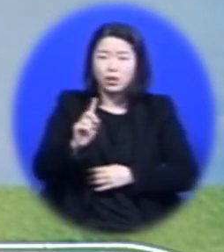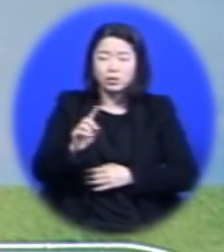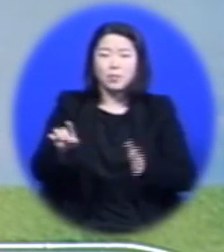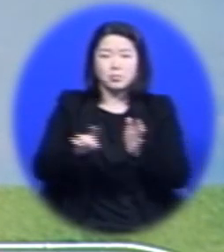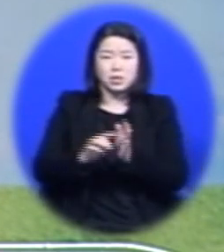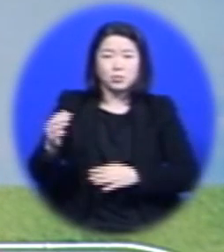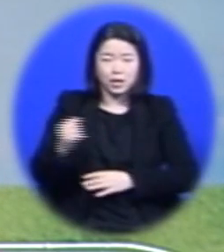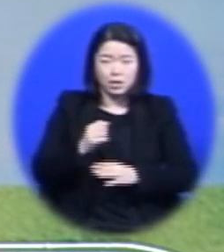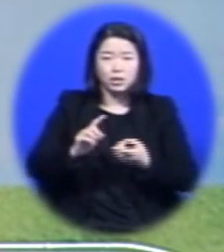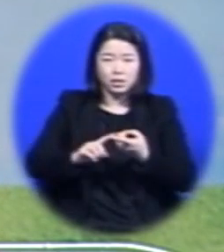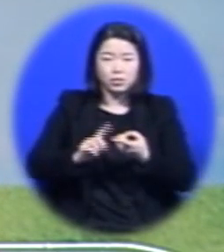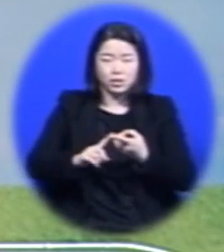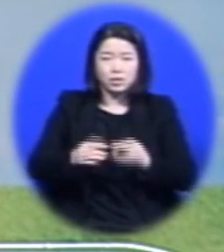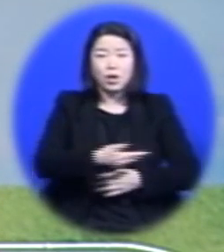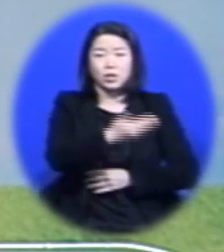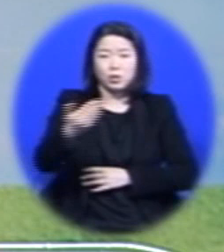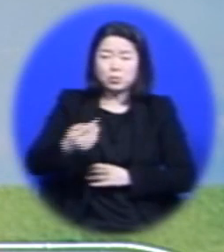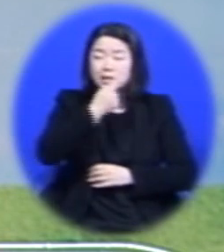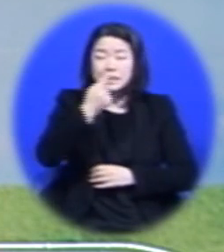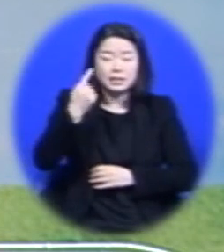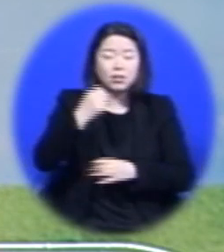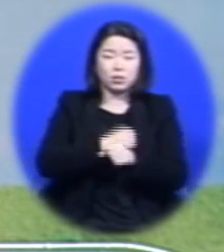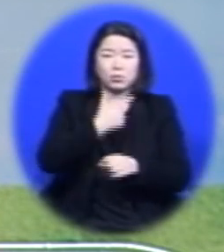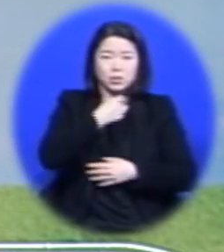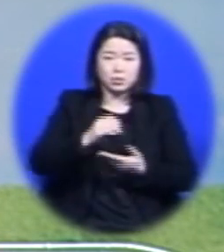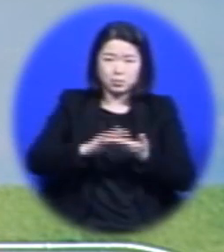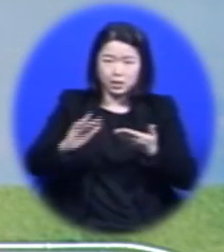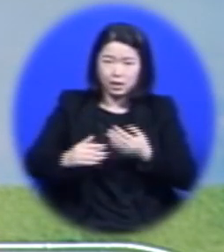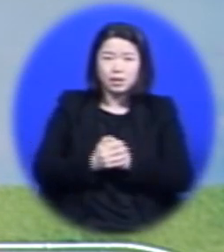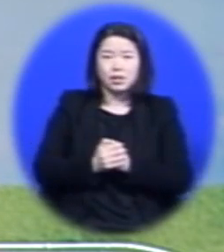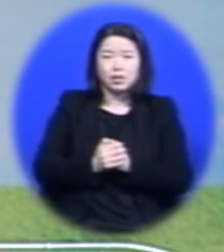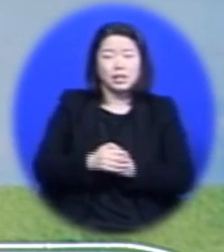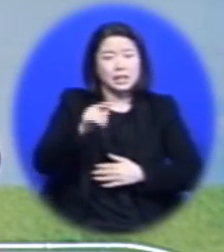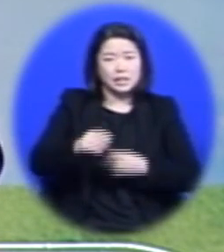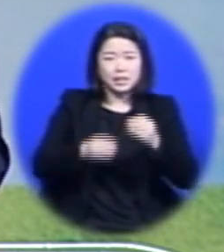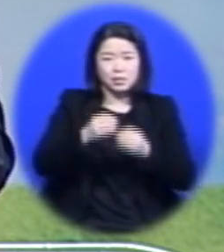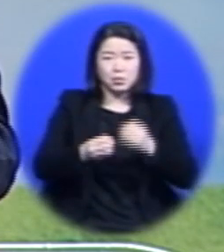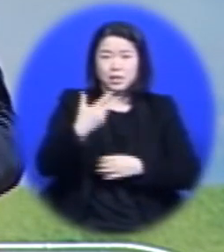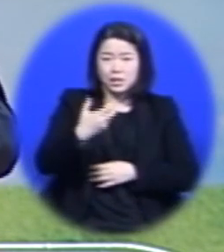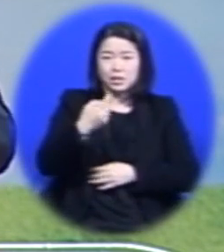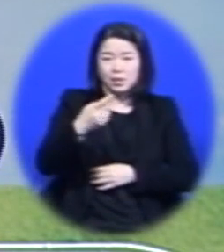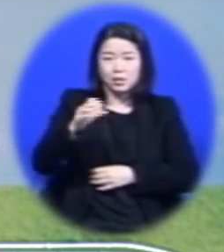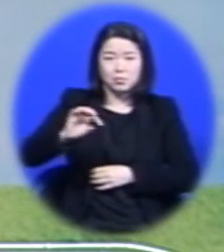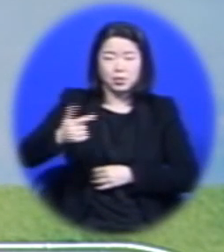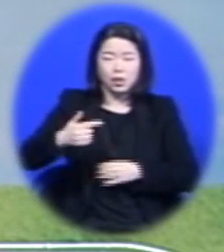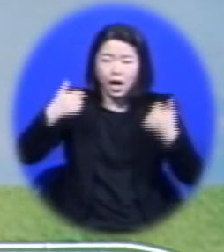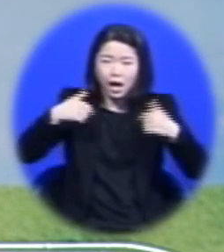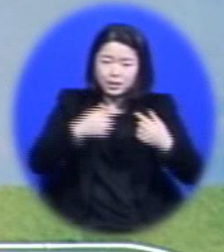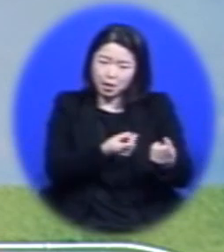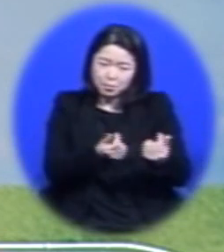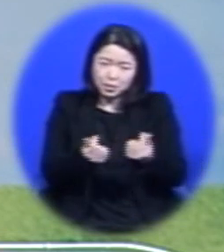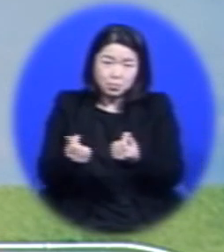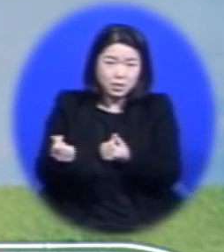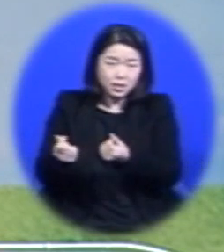대해서 여러분에게 점거 하고 싶습니다 어 20편 71 뼈는 넣을 시편이 비슷 비슷한